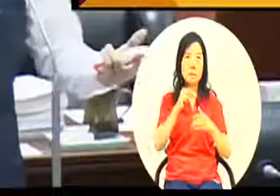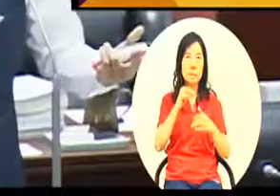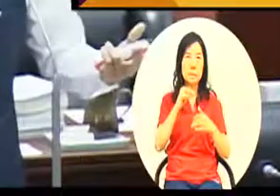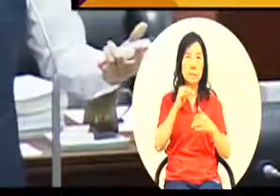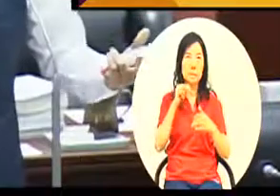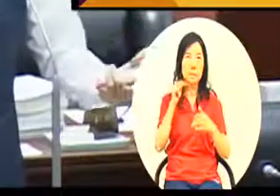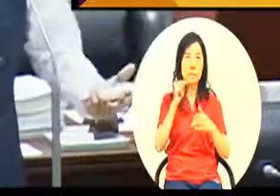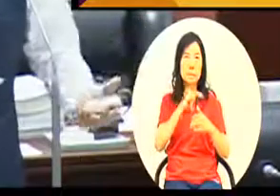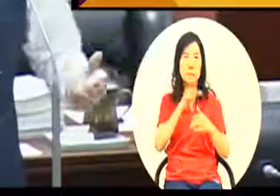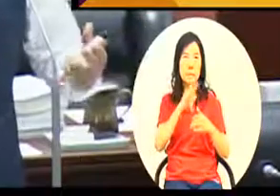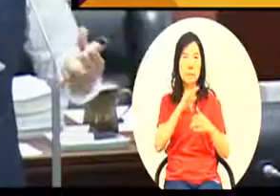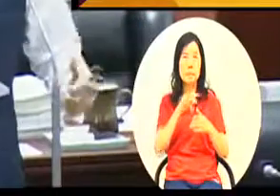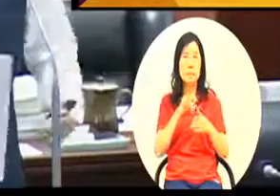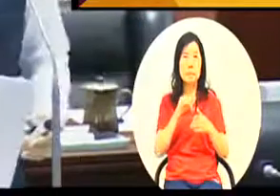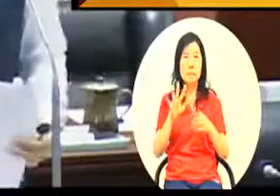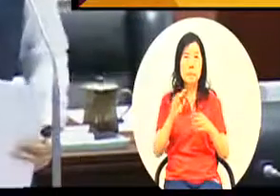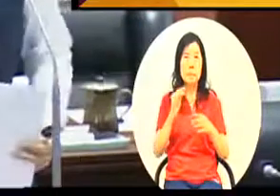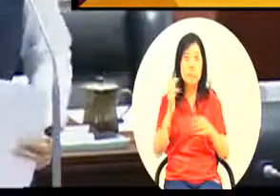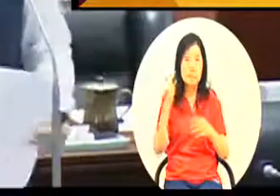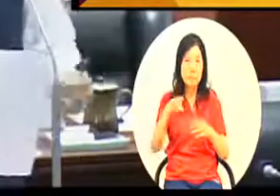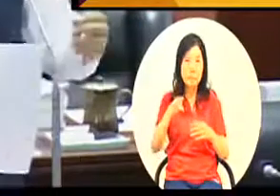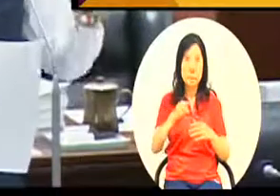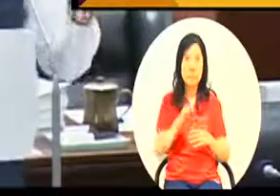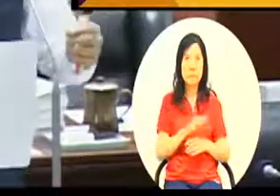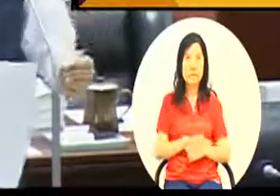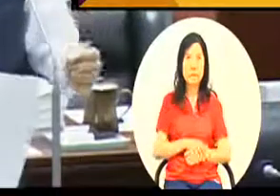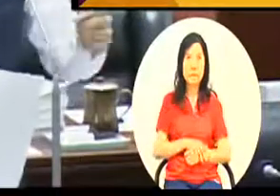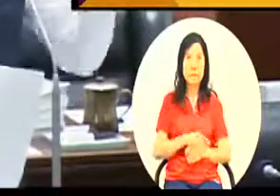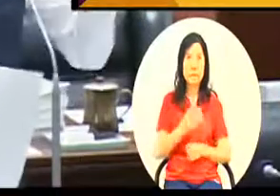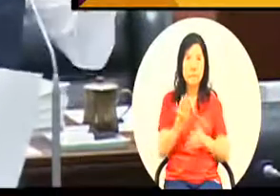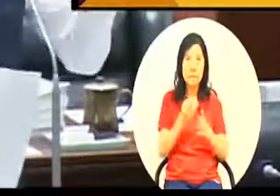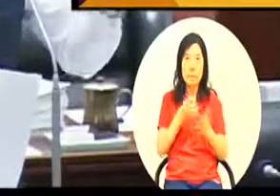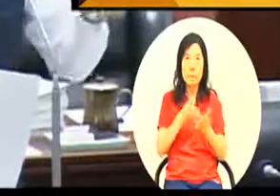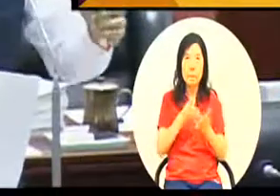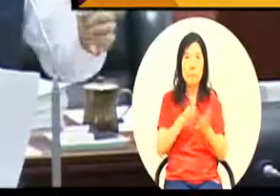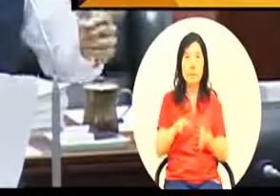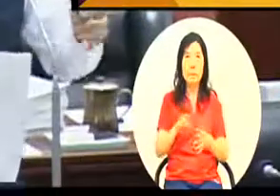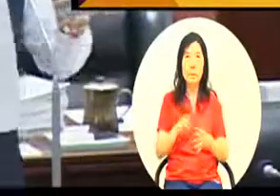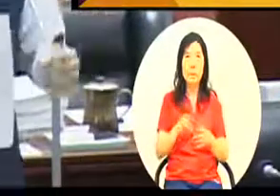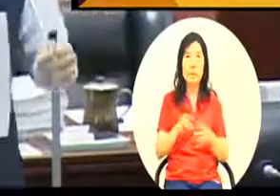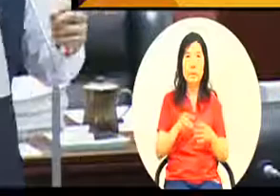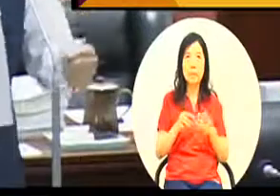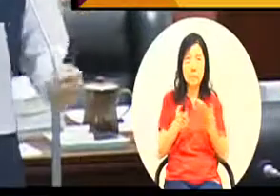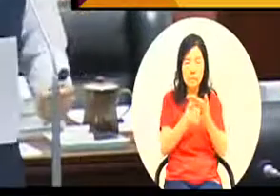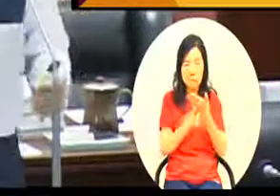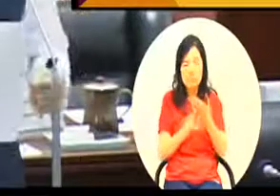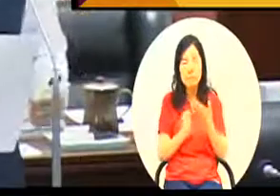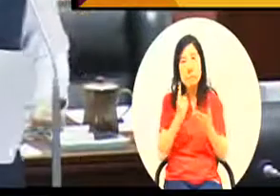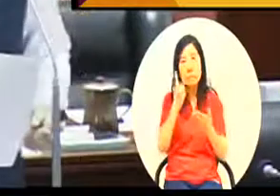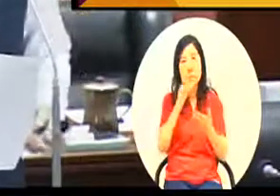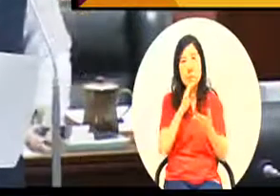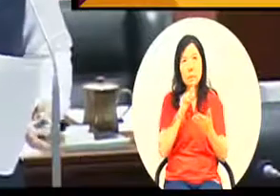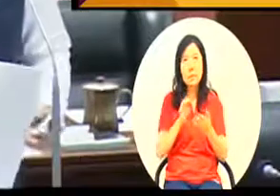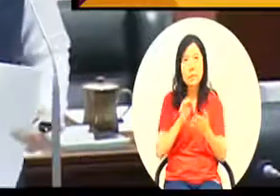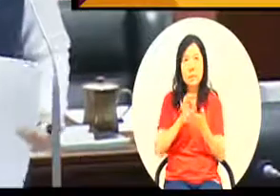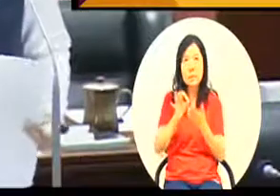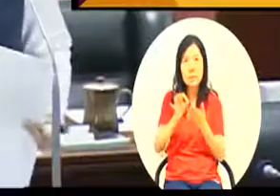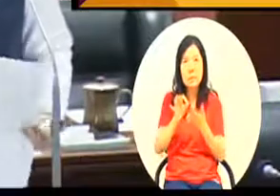对他们自己家人的眼光。再者，我刚刚讲了，单纯是用毒品，他们为了去买毒品，